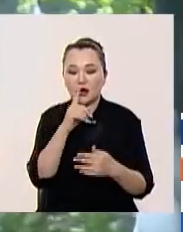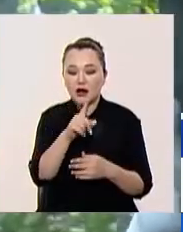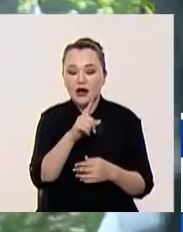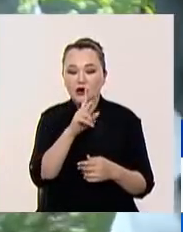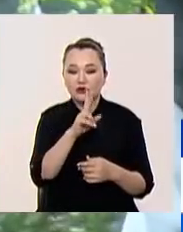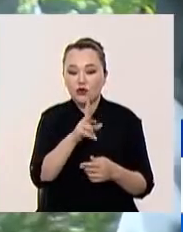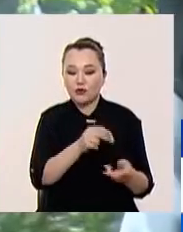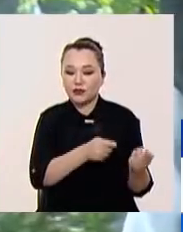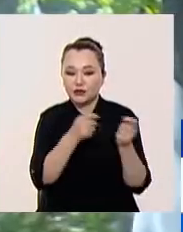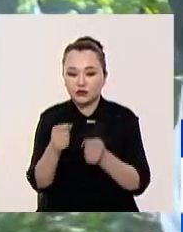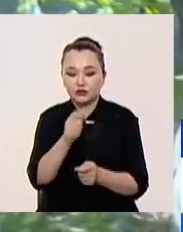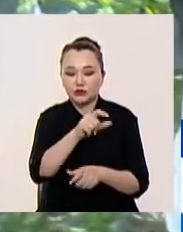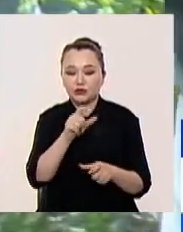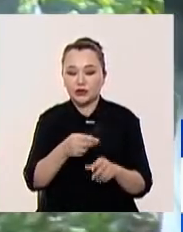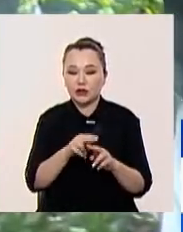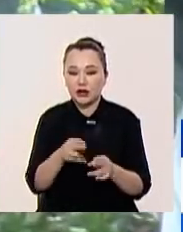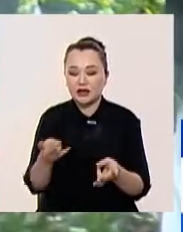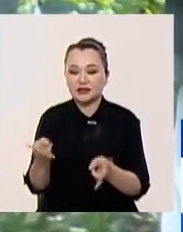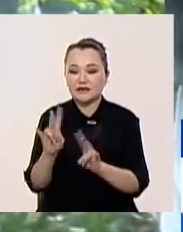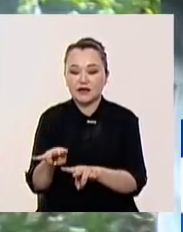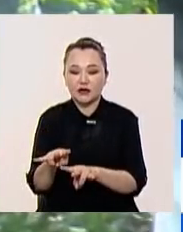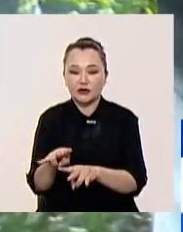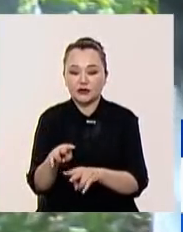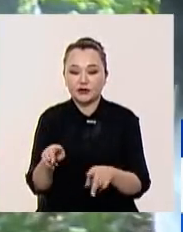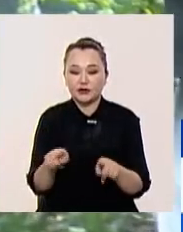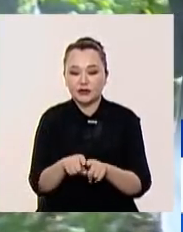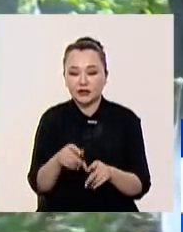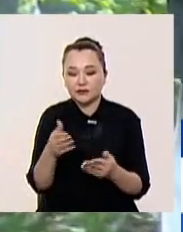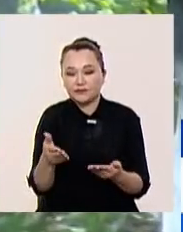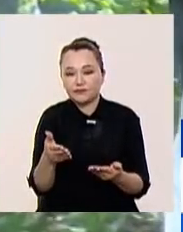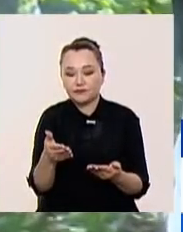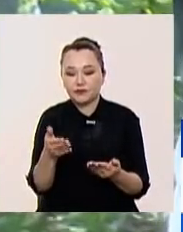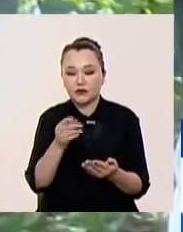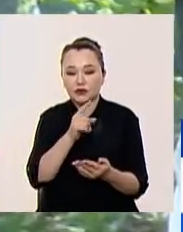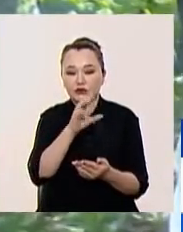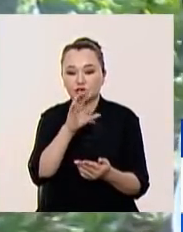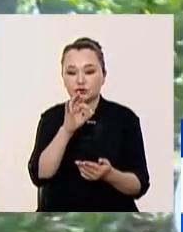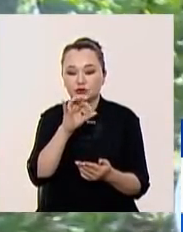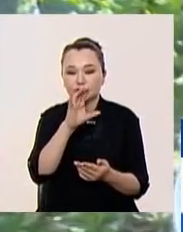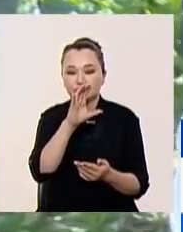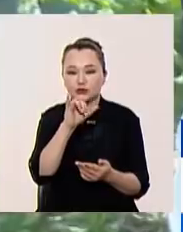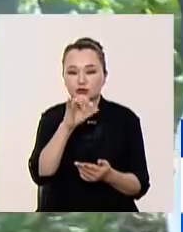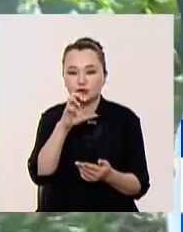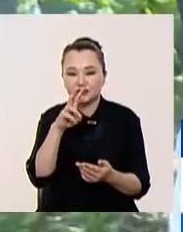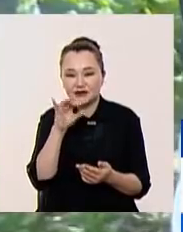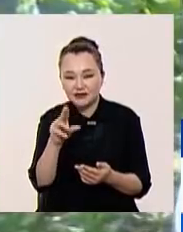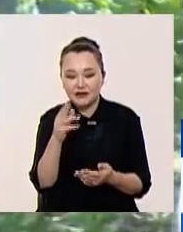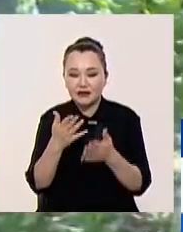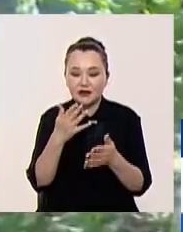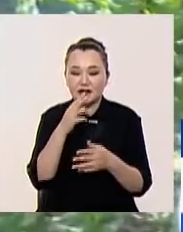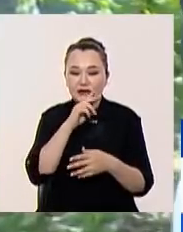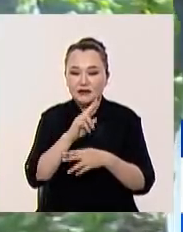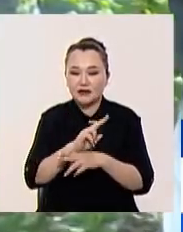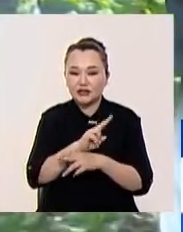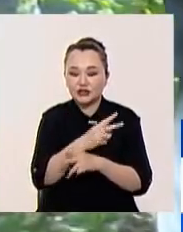приносят посетители, которые оставляют, это такие же, ну, суслики, ящерицы разные,